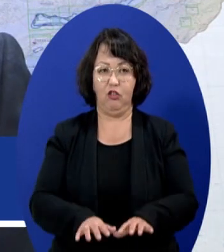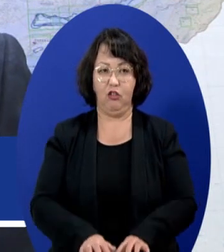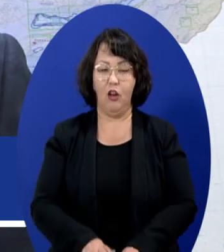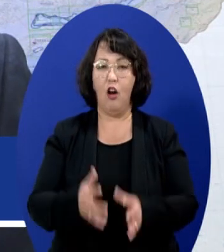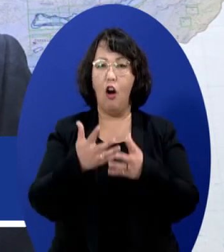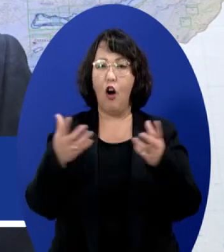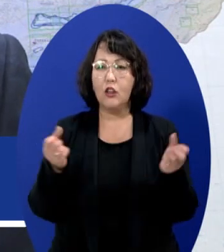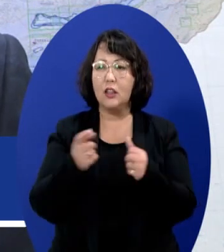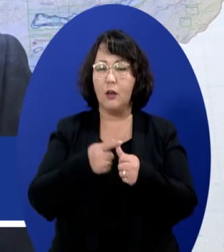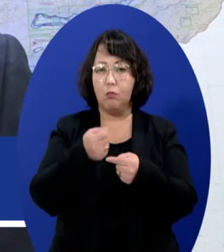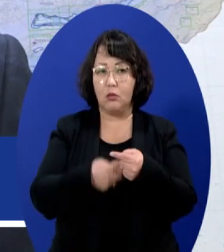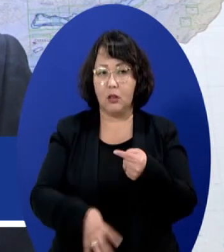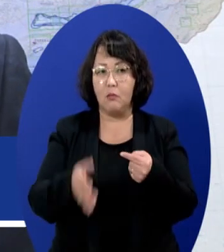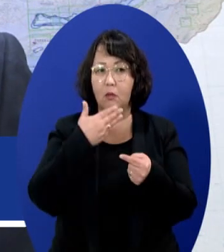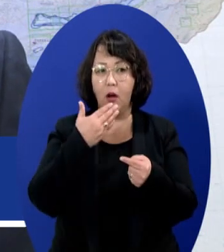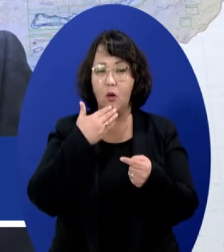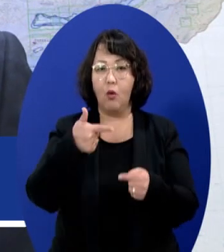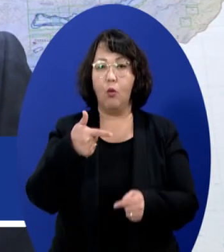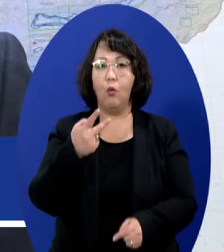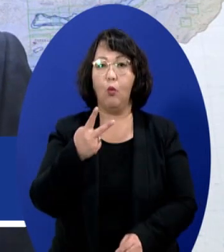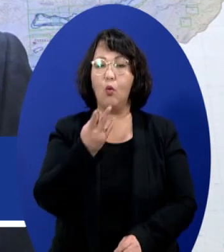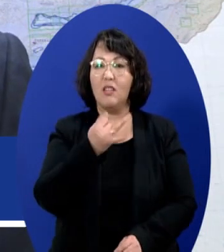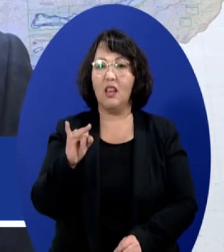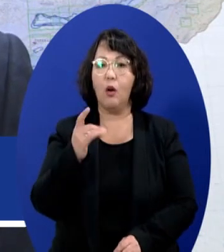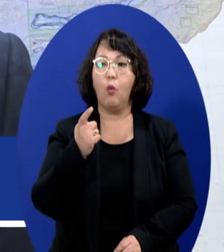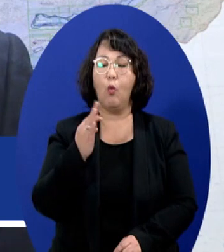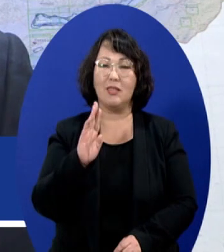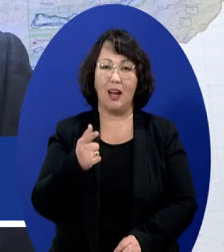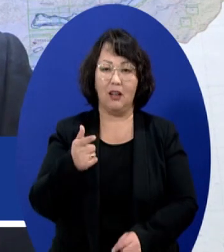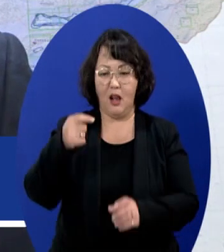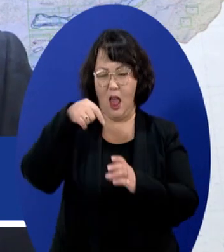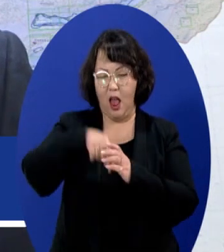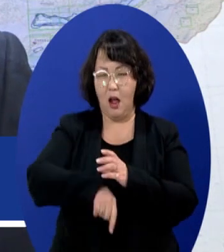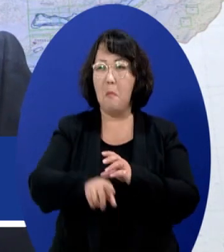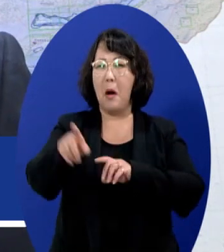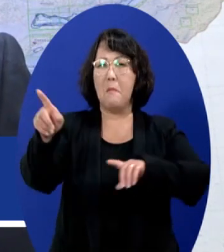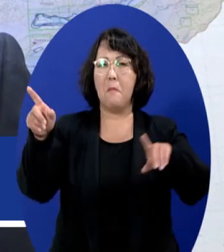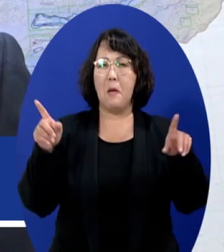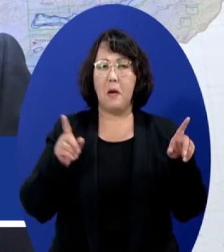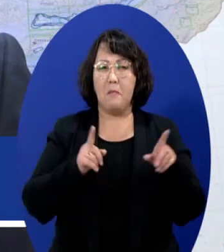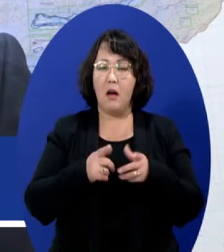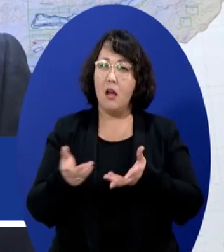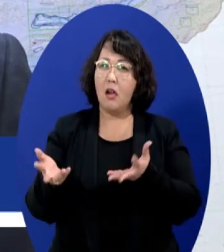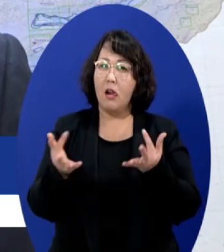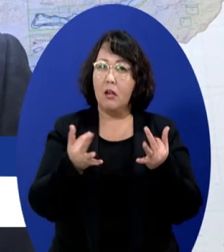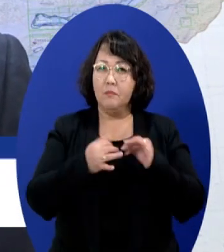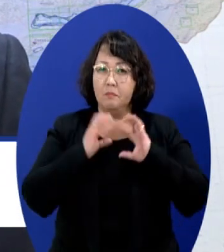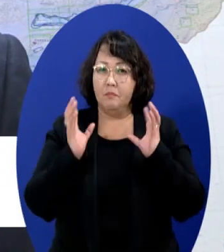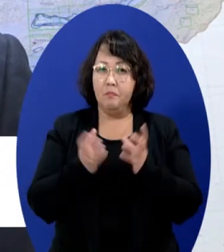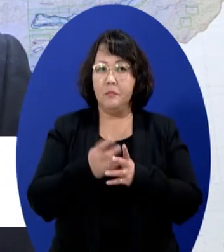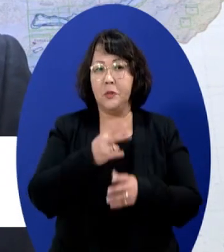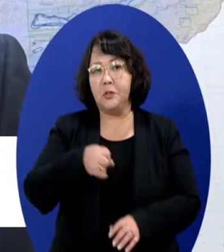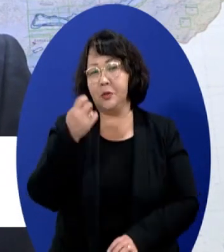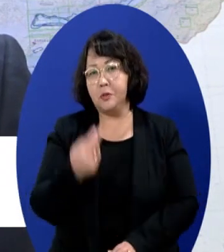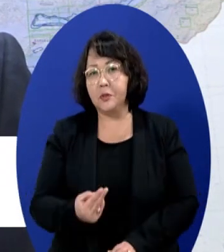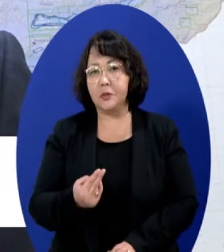байгаа маш олон бас гүний удгууд байж байна. Тэгэхээр энэ маань өөрөө бол бас одоо нийлбэр дүнгээр бас тодорхой хэмжээний нөөцийг бол